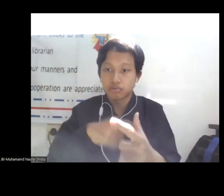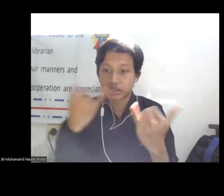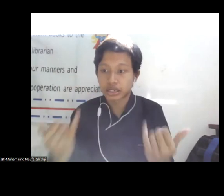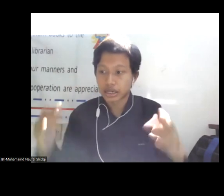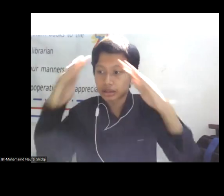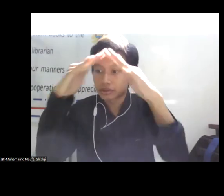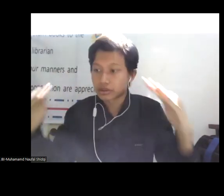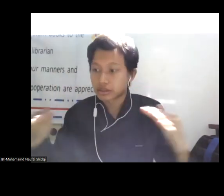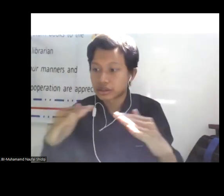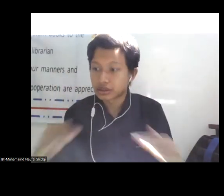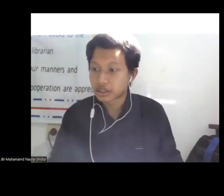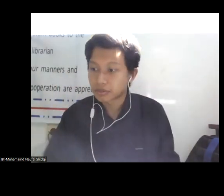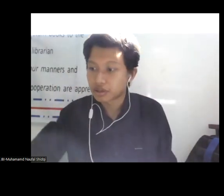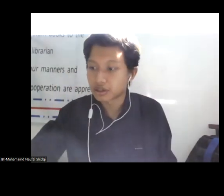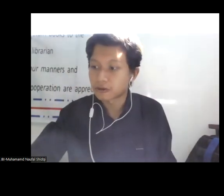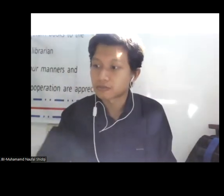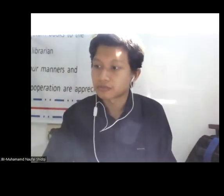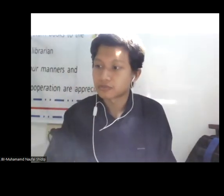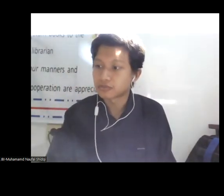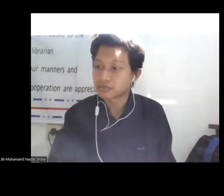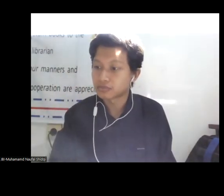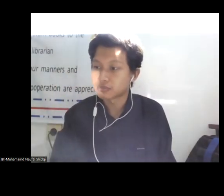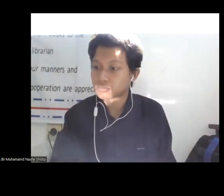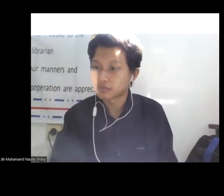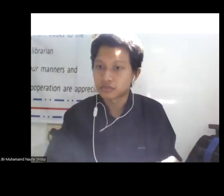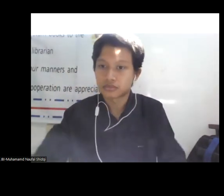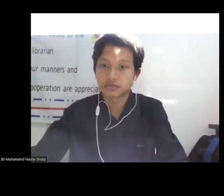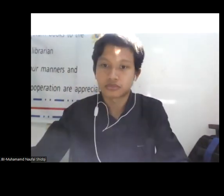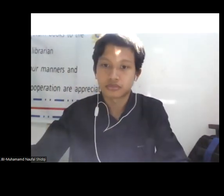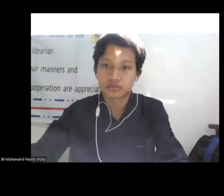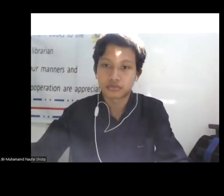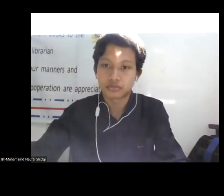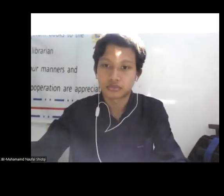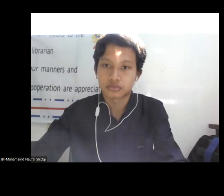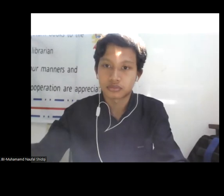dan juga kami ucapkan terima kasih kepada